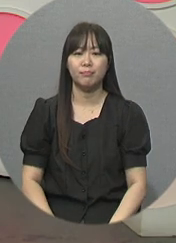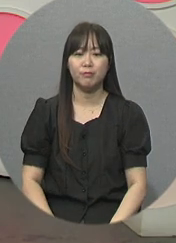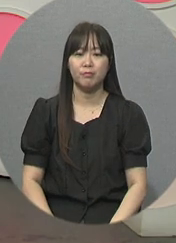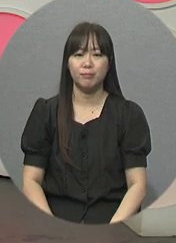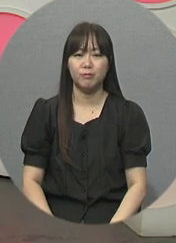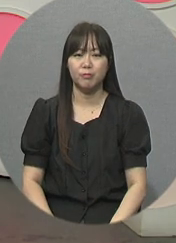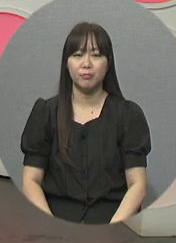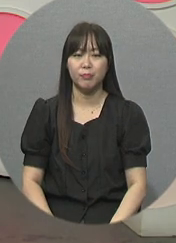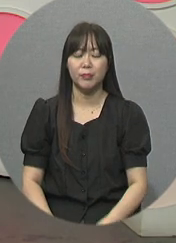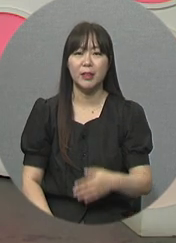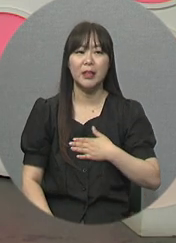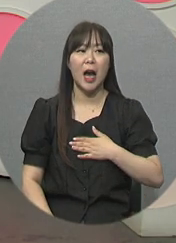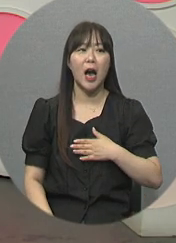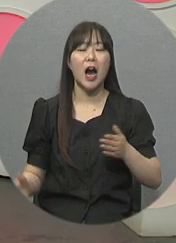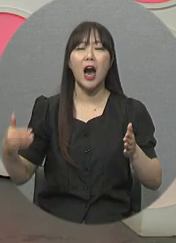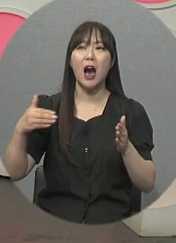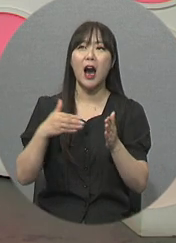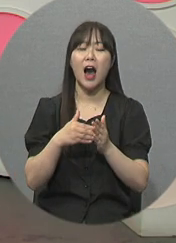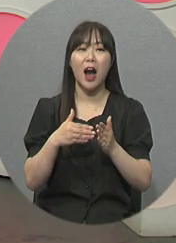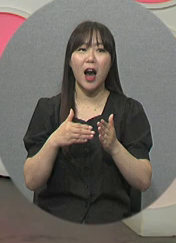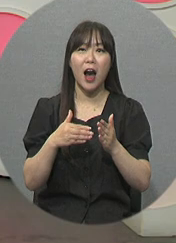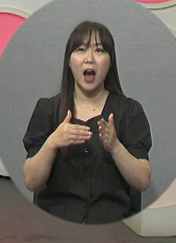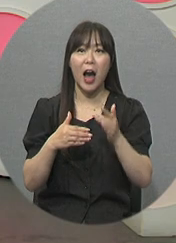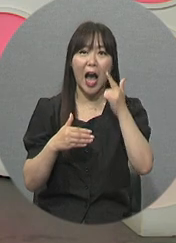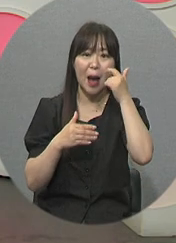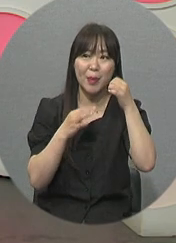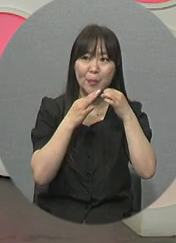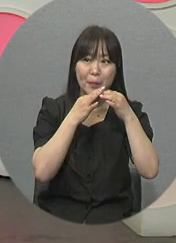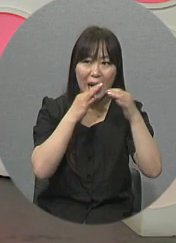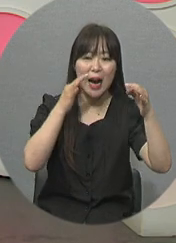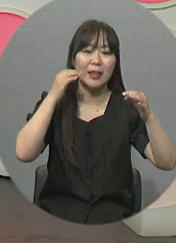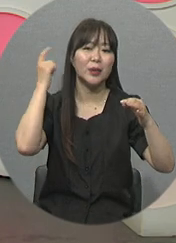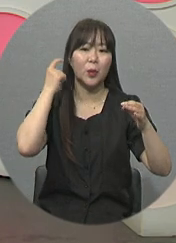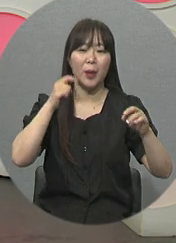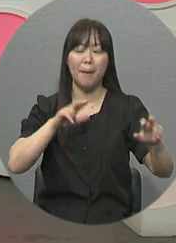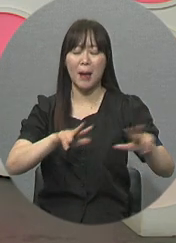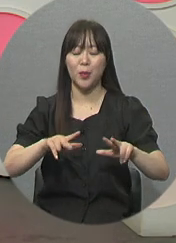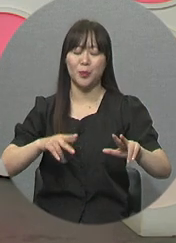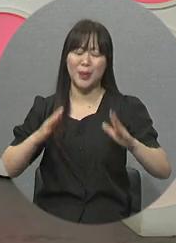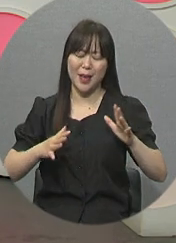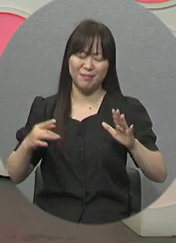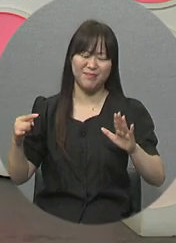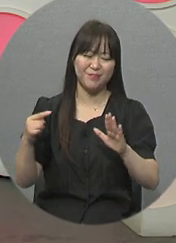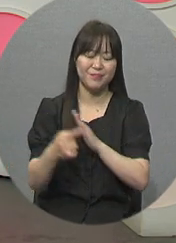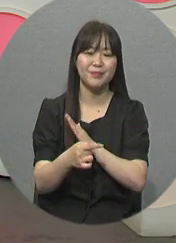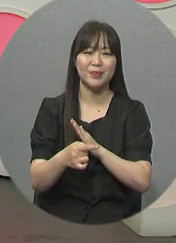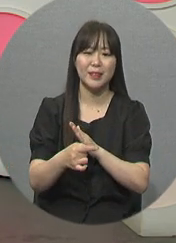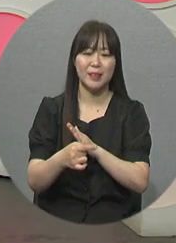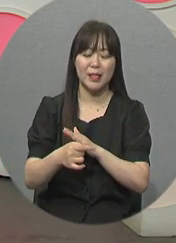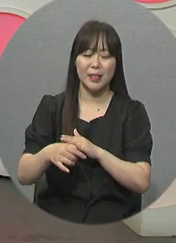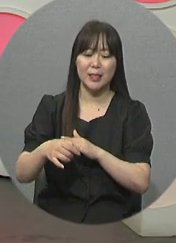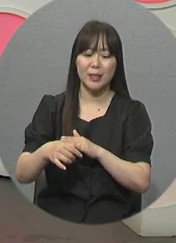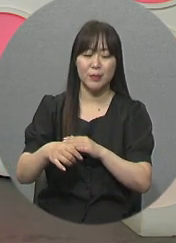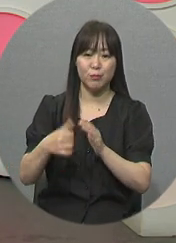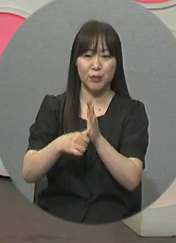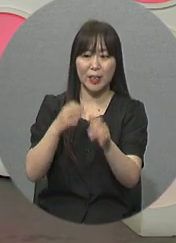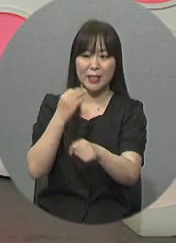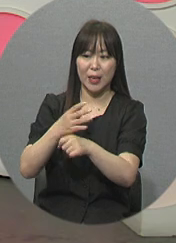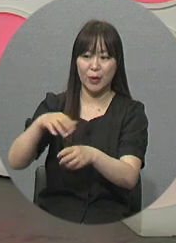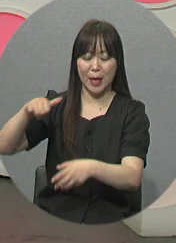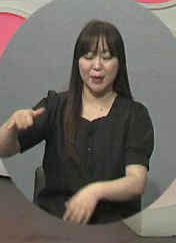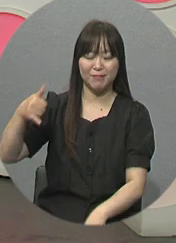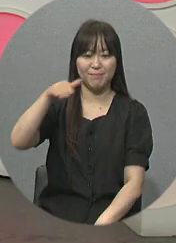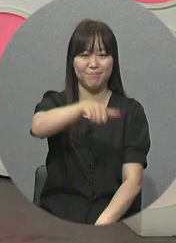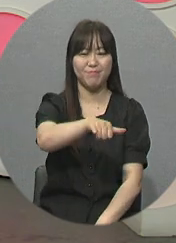나 왔어 하면서 퇴근한 아빠가 들어오는 소리에 곧바로 달려가서 쇼핑백을